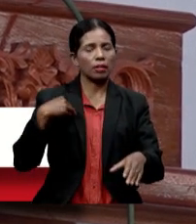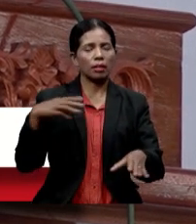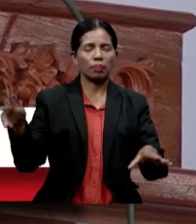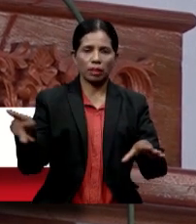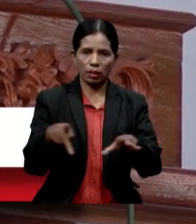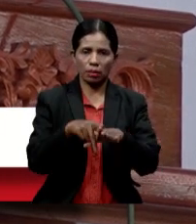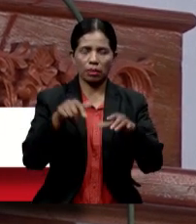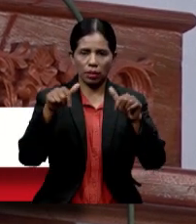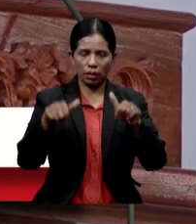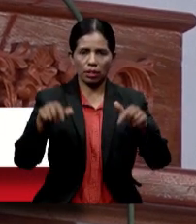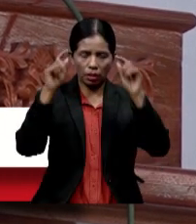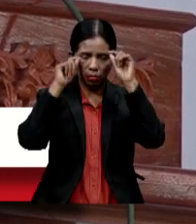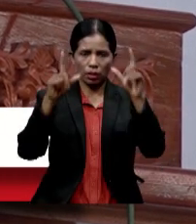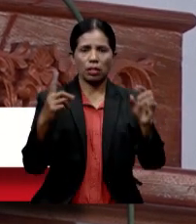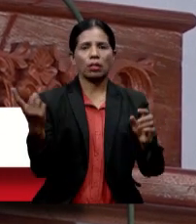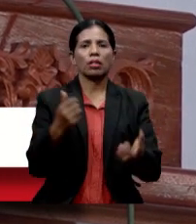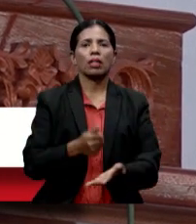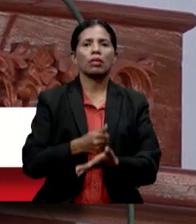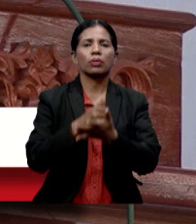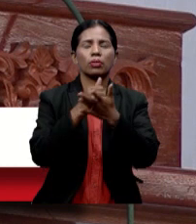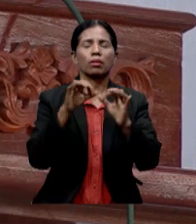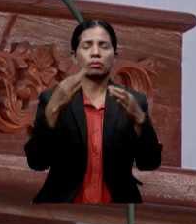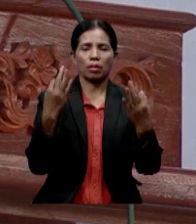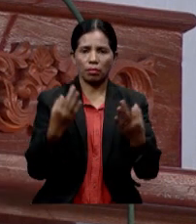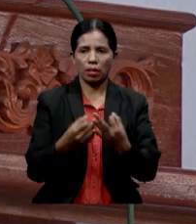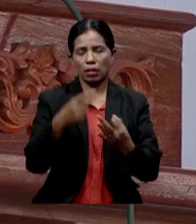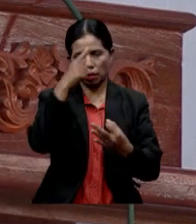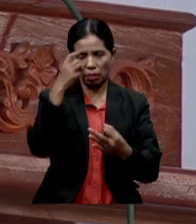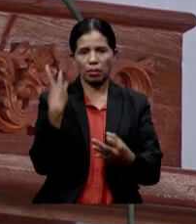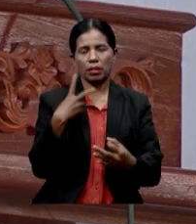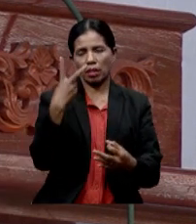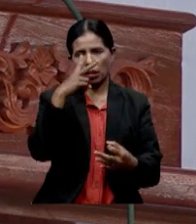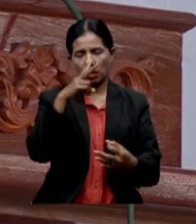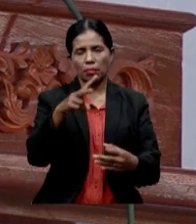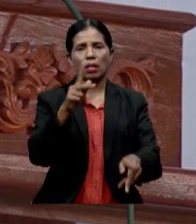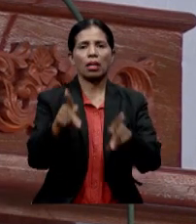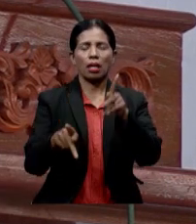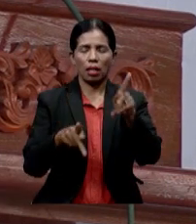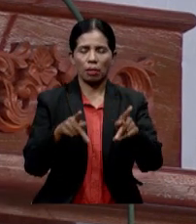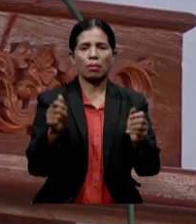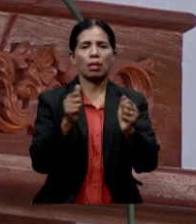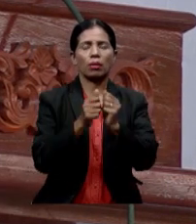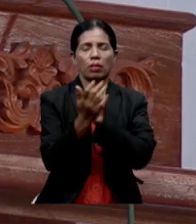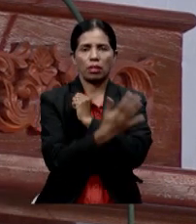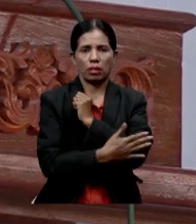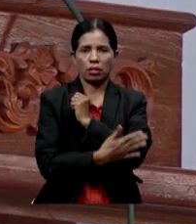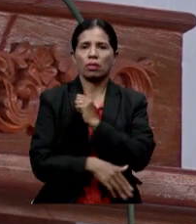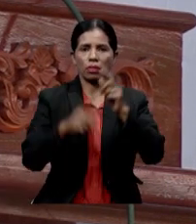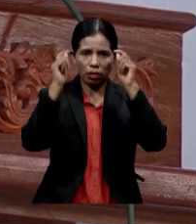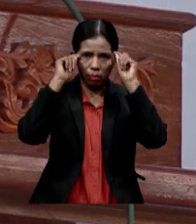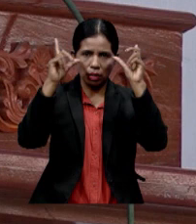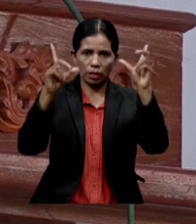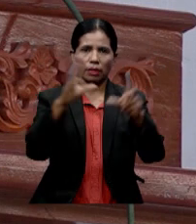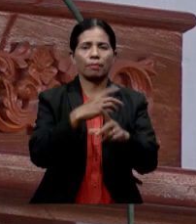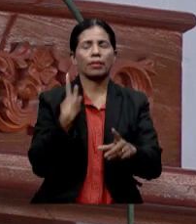lauste tulu familia Carmelita nare mai be mos ba povo ona sal di moraste. Kita bela hari ini